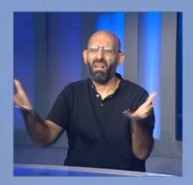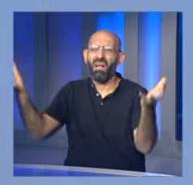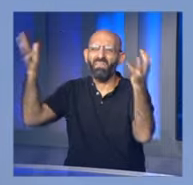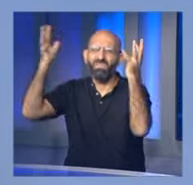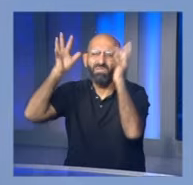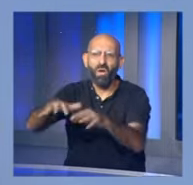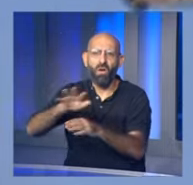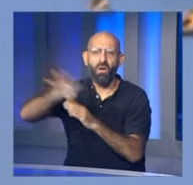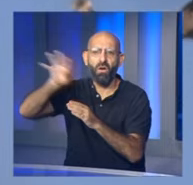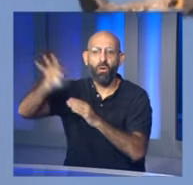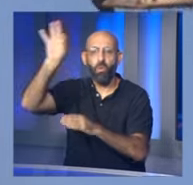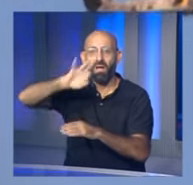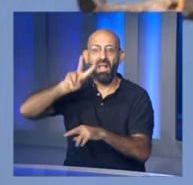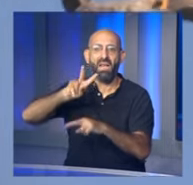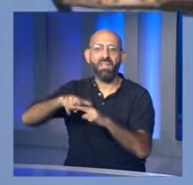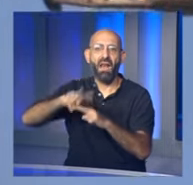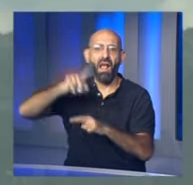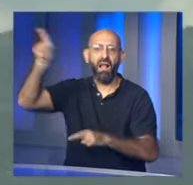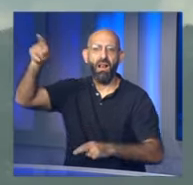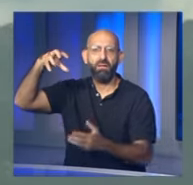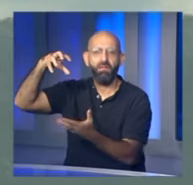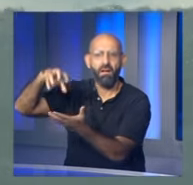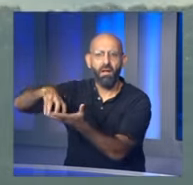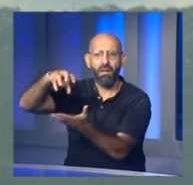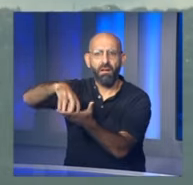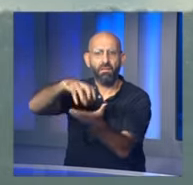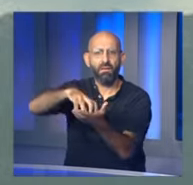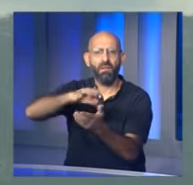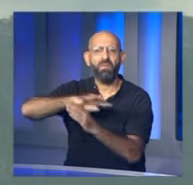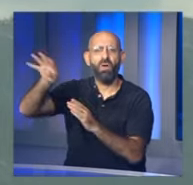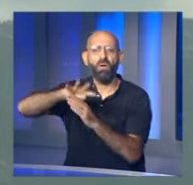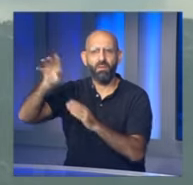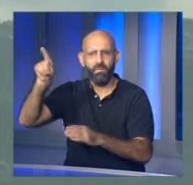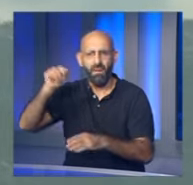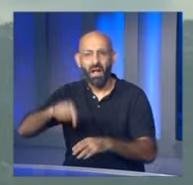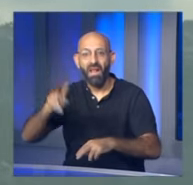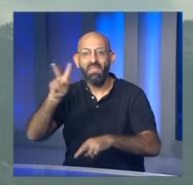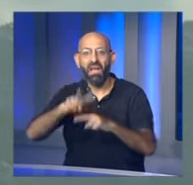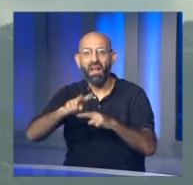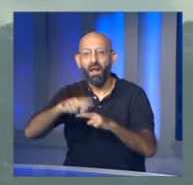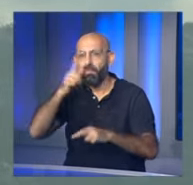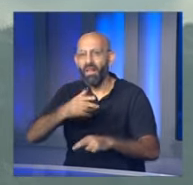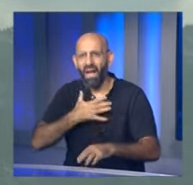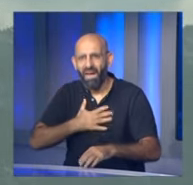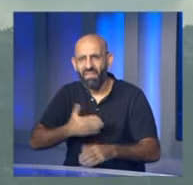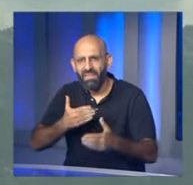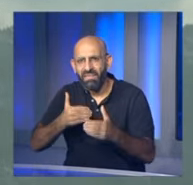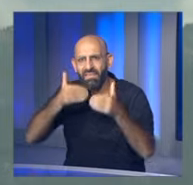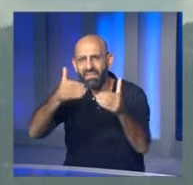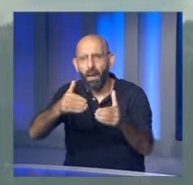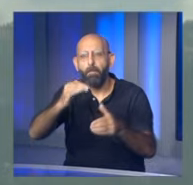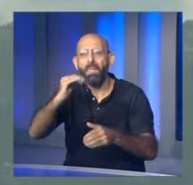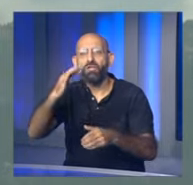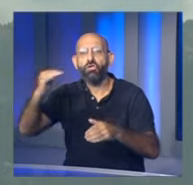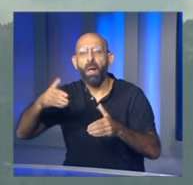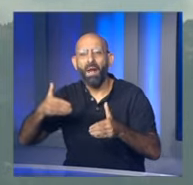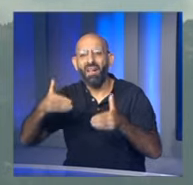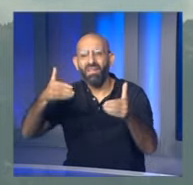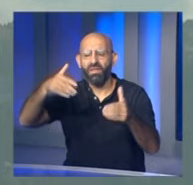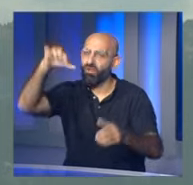بعشرات الصواريخ من انواع مختلفه تحركات حربيه عدوانيه في تله المجدل ومنطقه الكنيسي